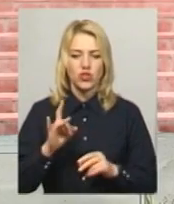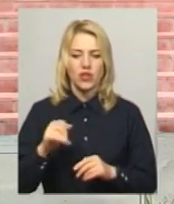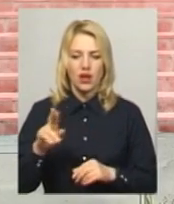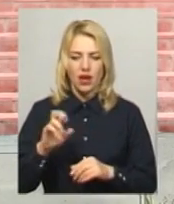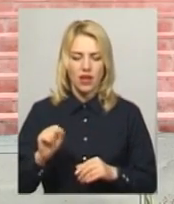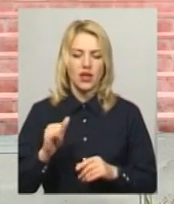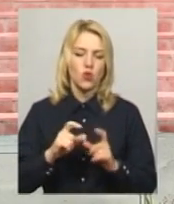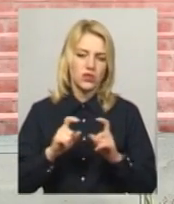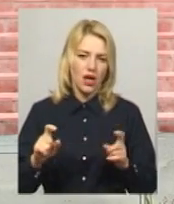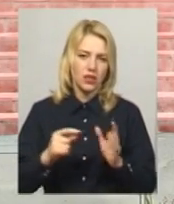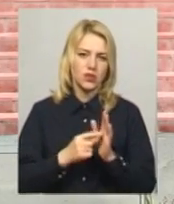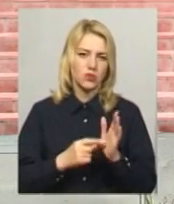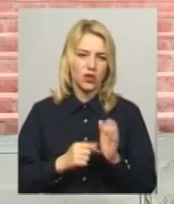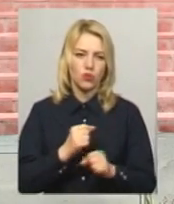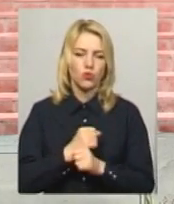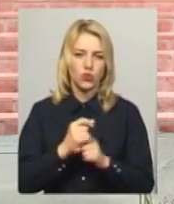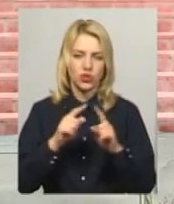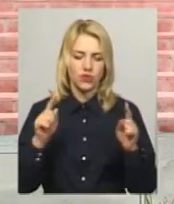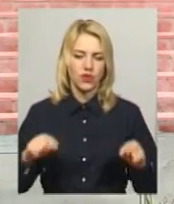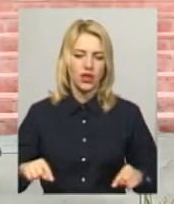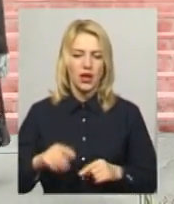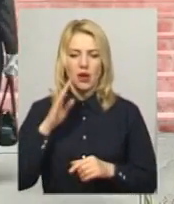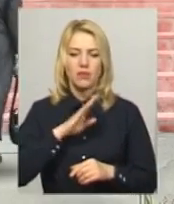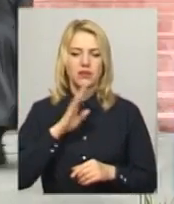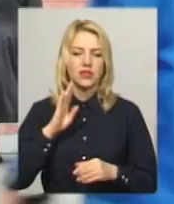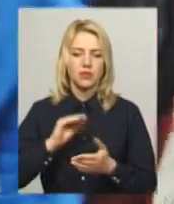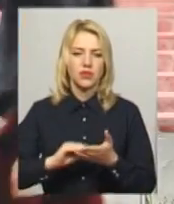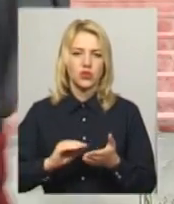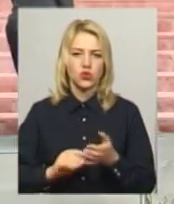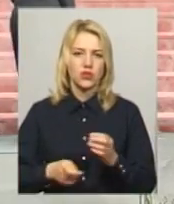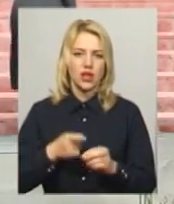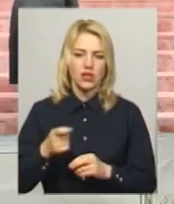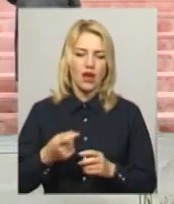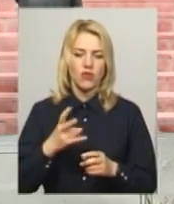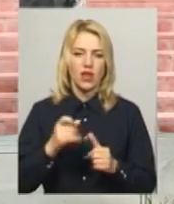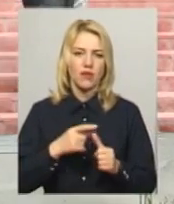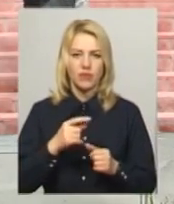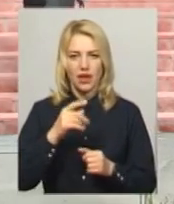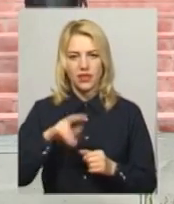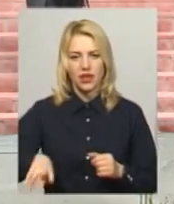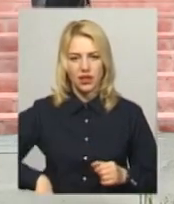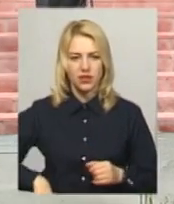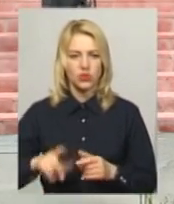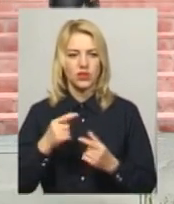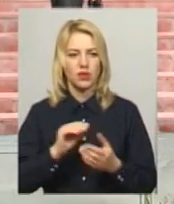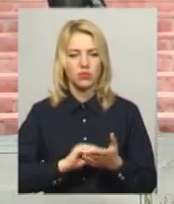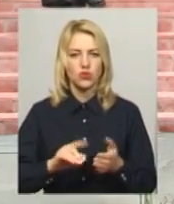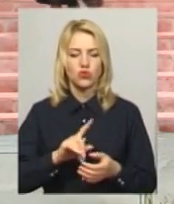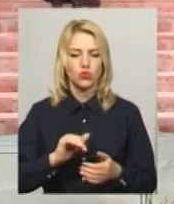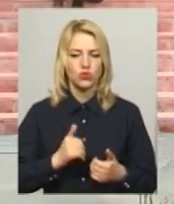путівки. Батьки пишуть заяву на ім'я директора, де прописують, що вони хочуть отримати путівку